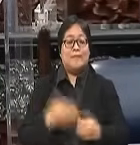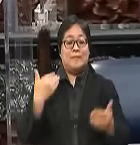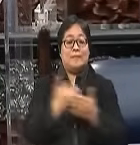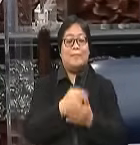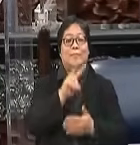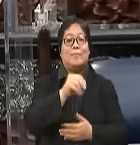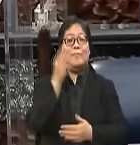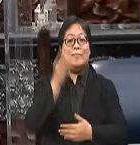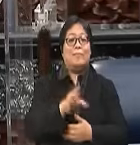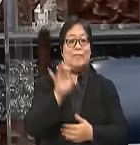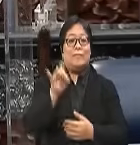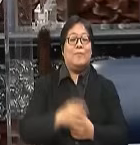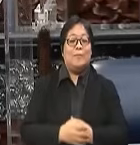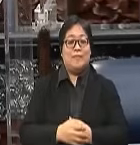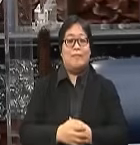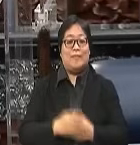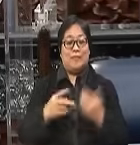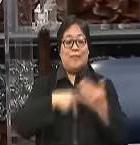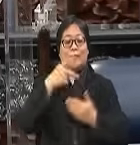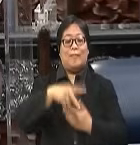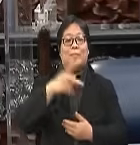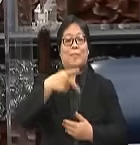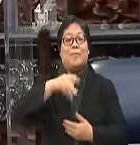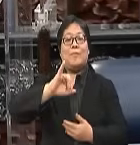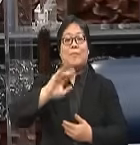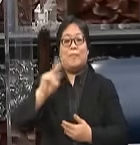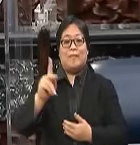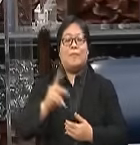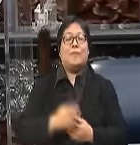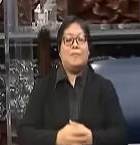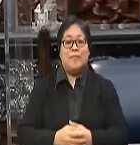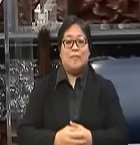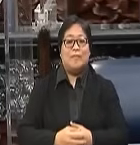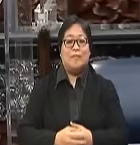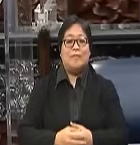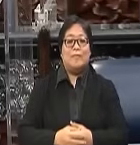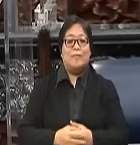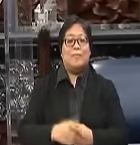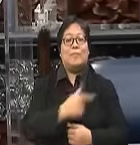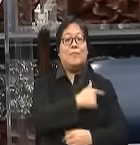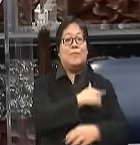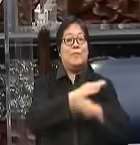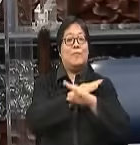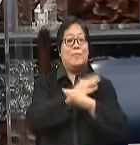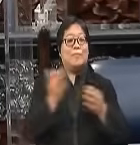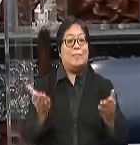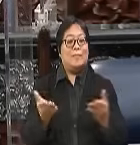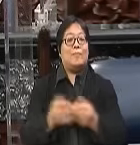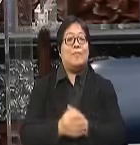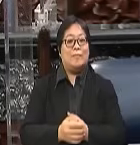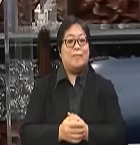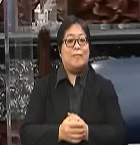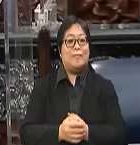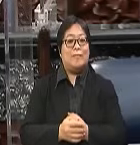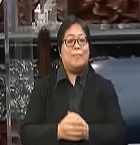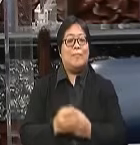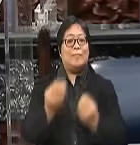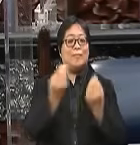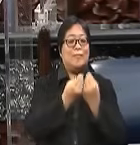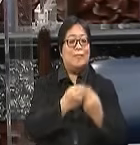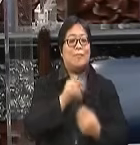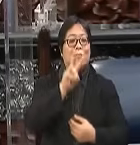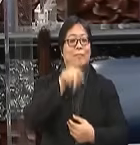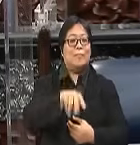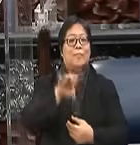sehingga 20 gas untuk program pke ataupun Nep imunisasi combination kebangsaan ini sebanyak